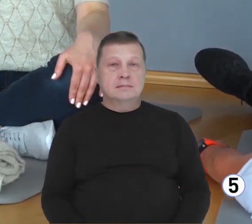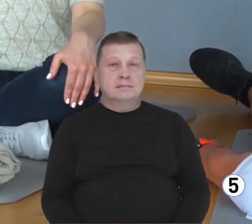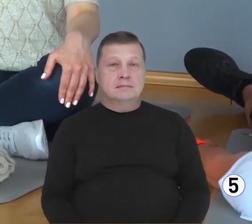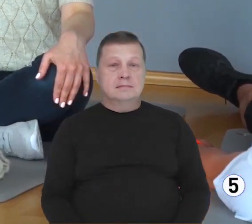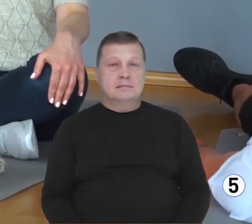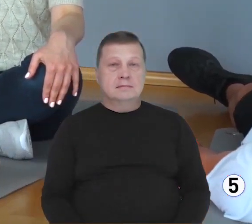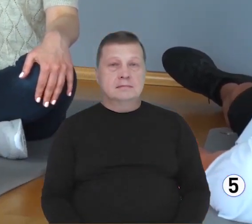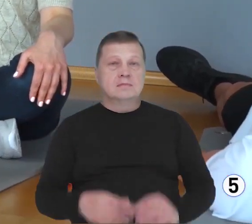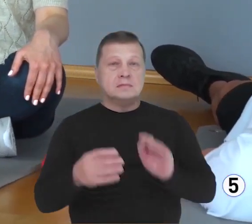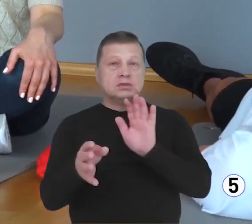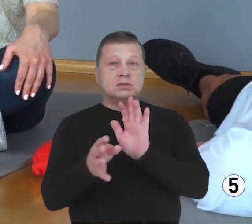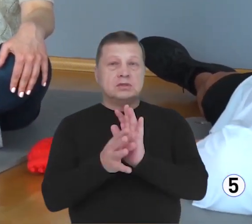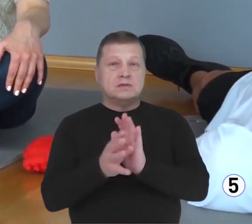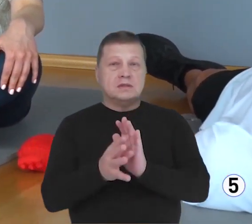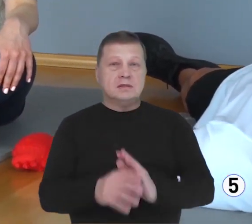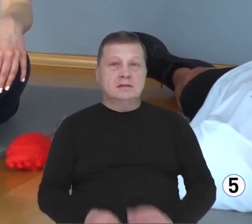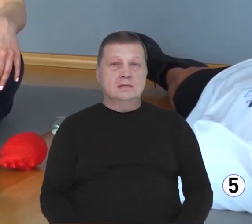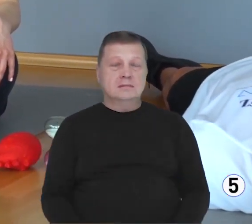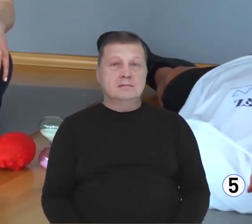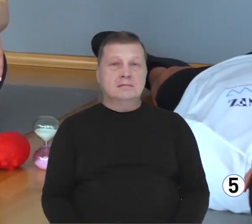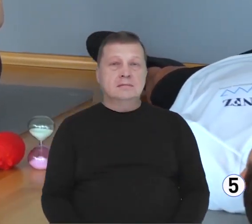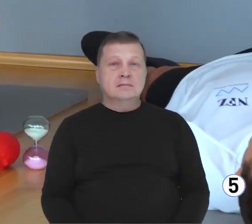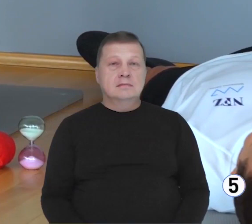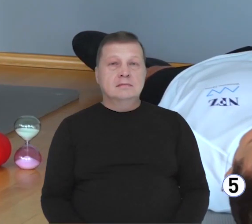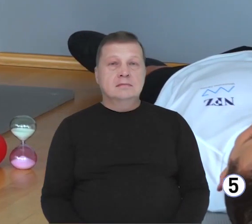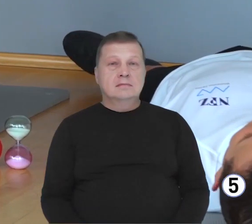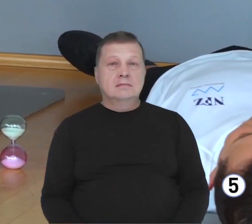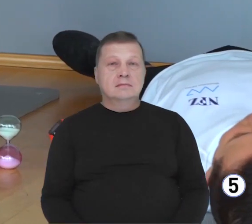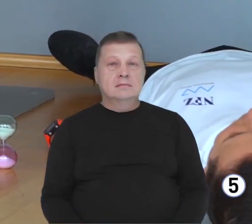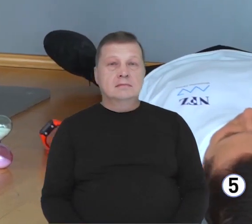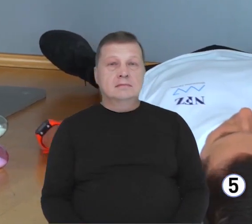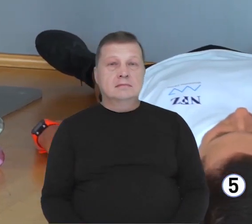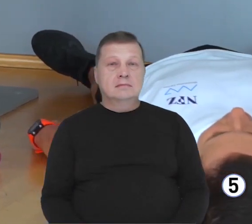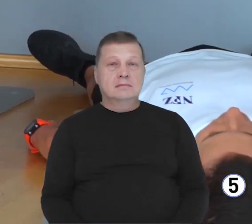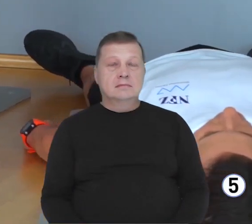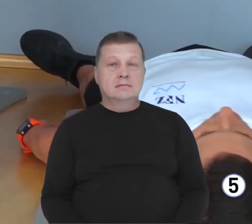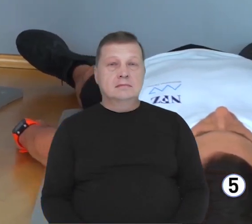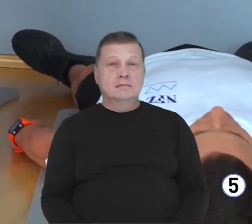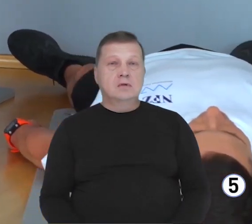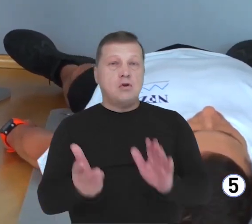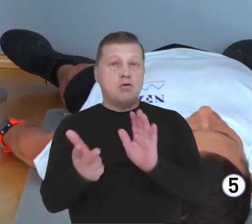19,